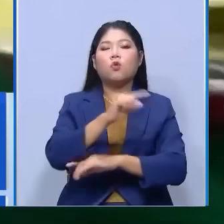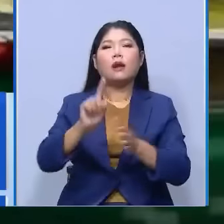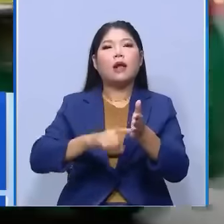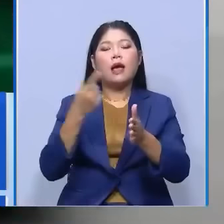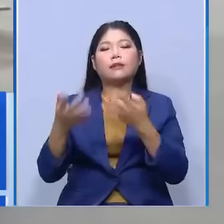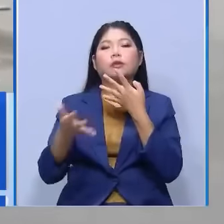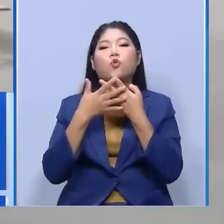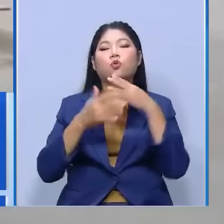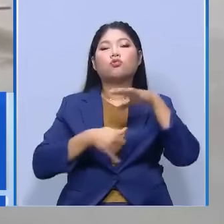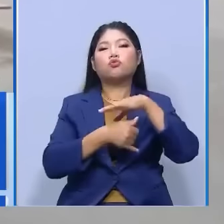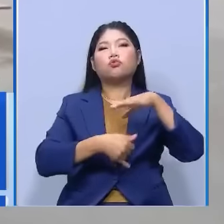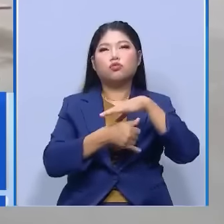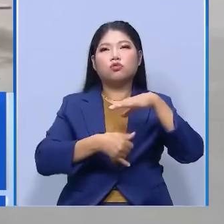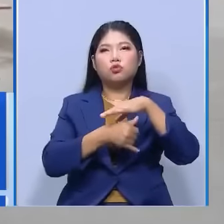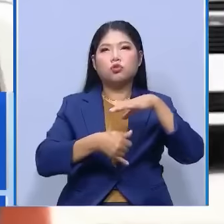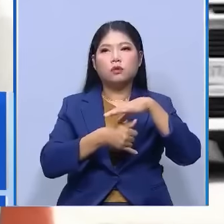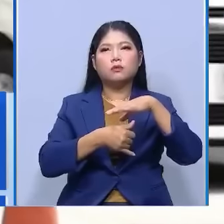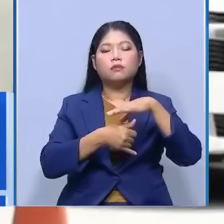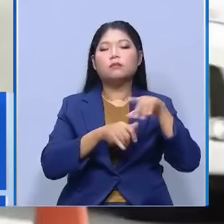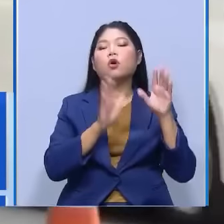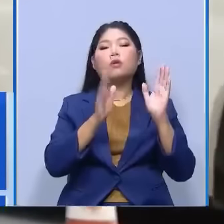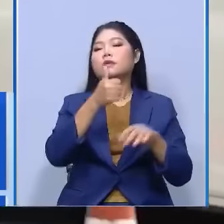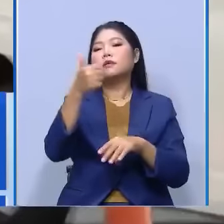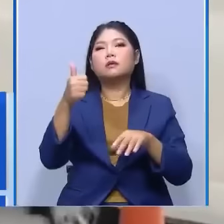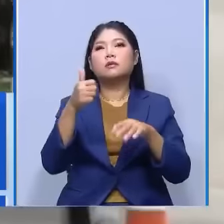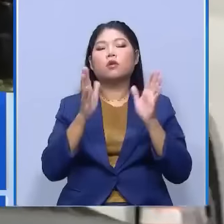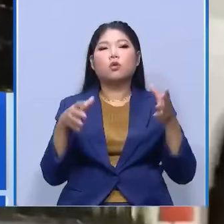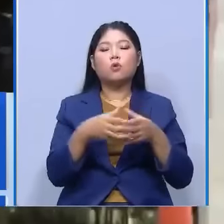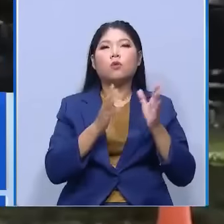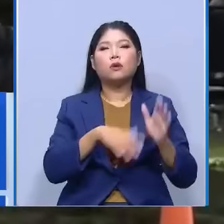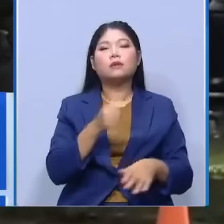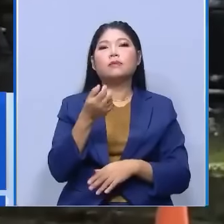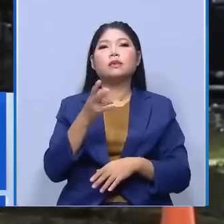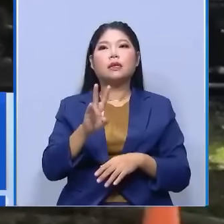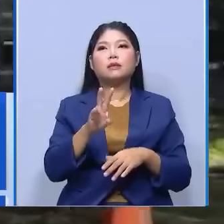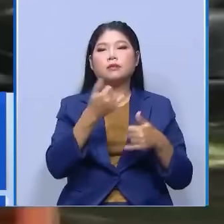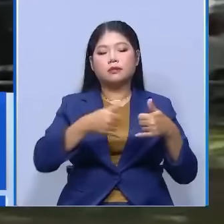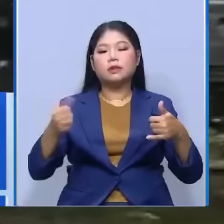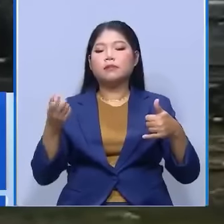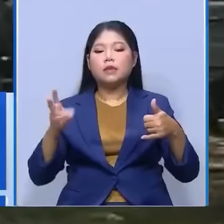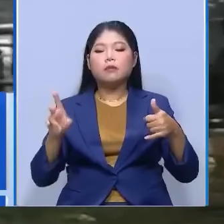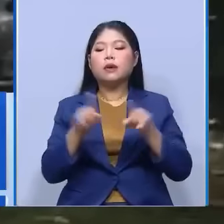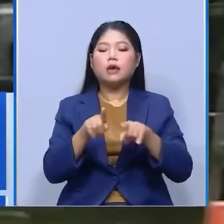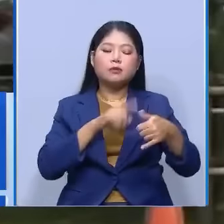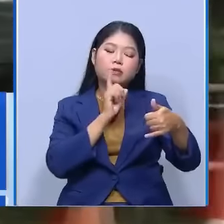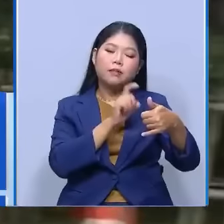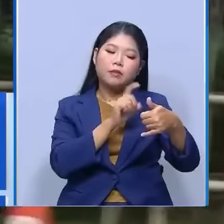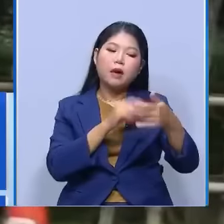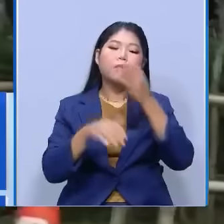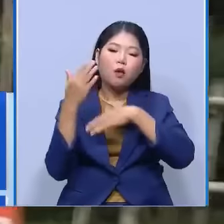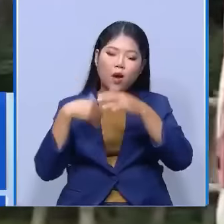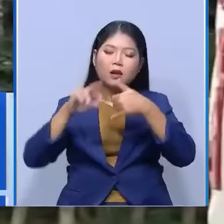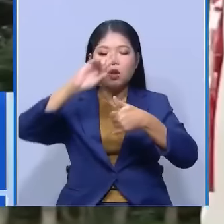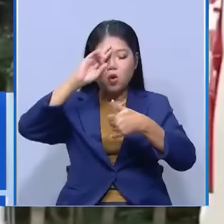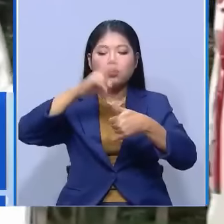ไปอยู่ในเรือนจำก็ไม่ได้แตกต่างกับผู้ต้องหาทั้ง17คนก่อนหน้านี้ที่จะต้องถูกซักประวัติตรวจโรคแล้วก็นอนรวม